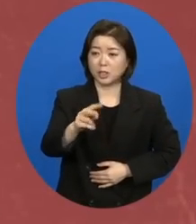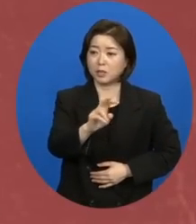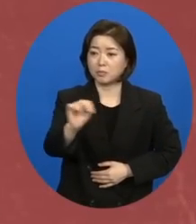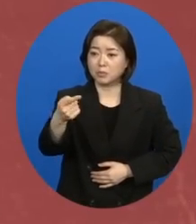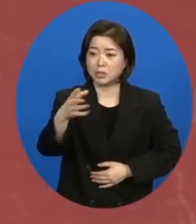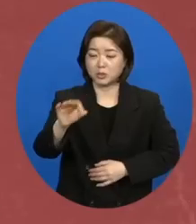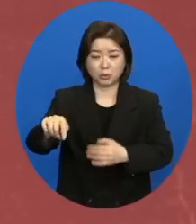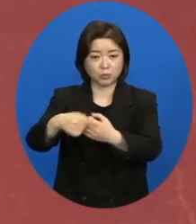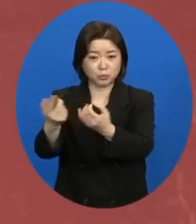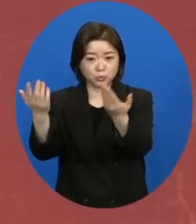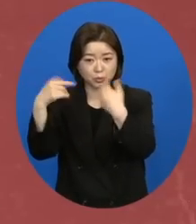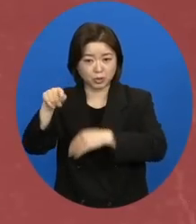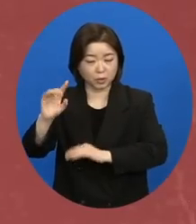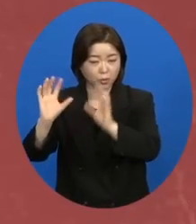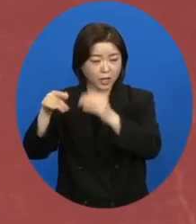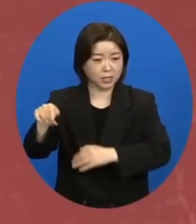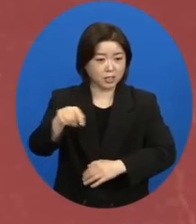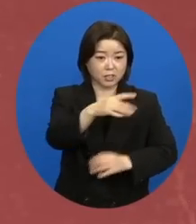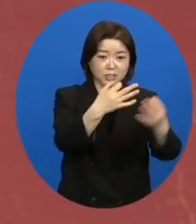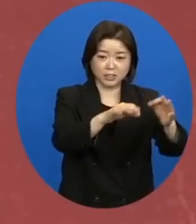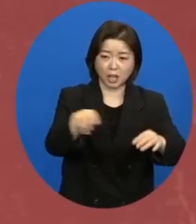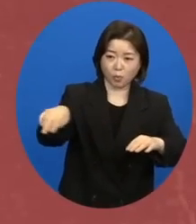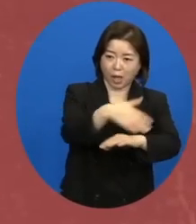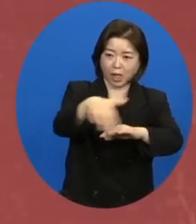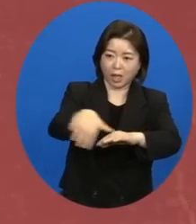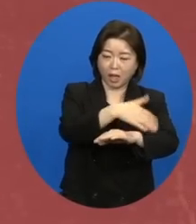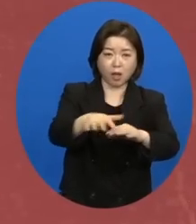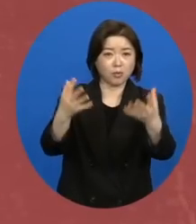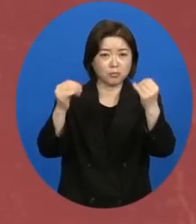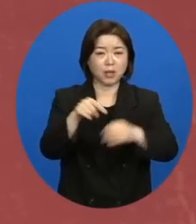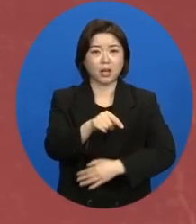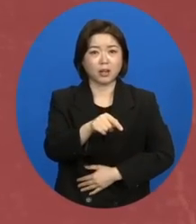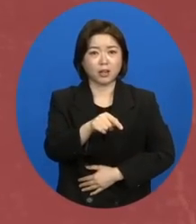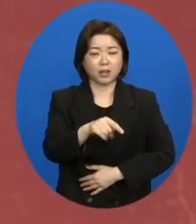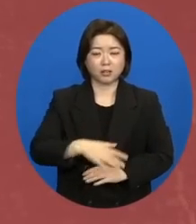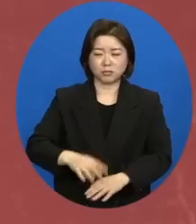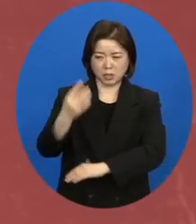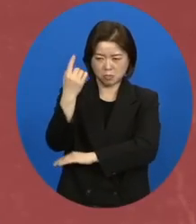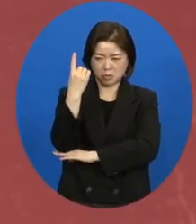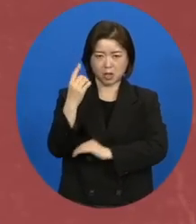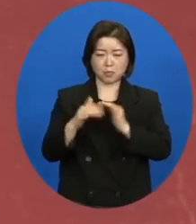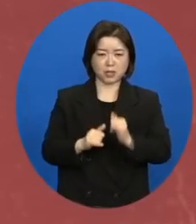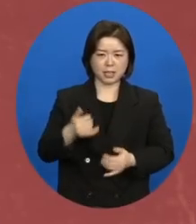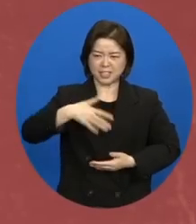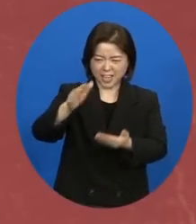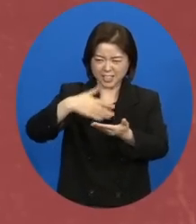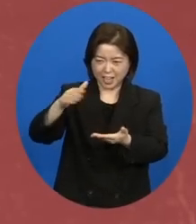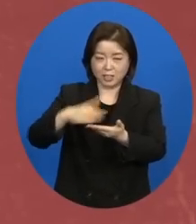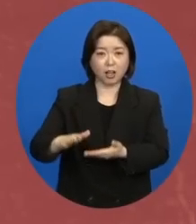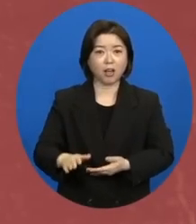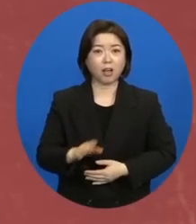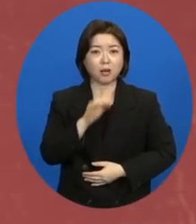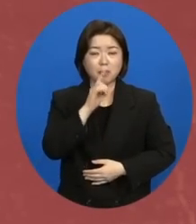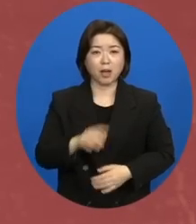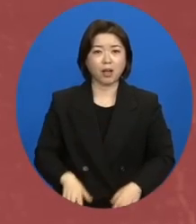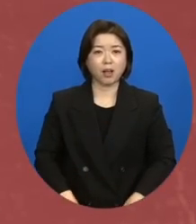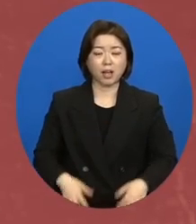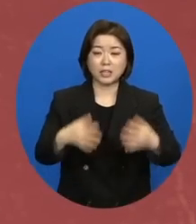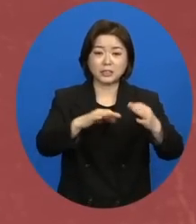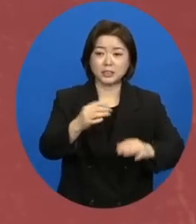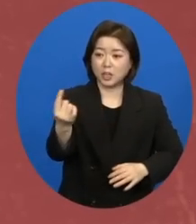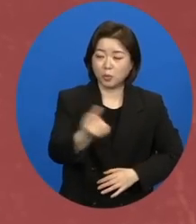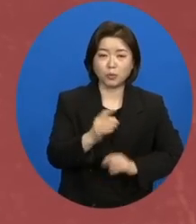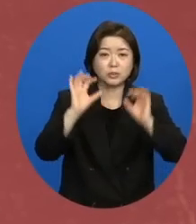그렇게 은행을 매일 들락날락 하더라고. 그런데 경비 아저씨가 나가라고 나가라고 그래요. 은행에 오는